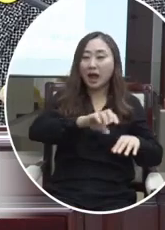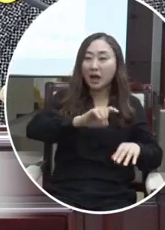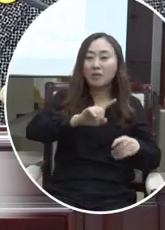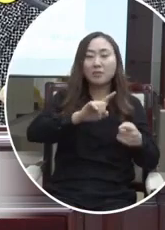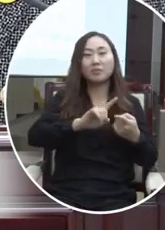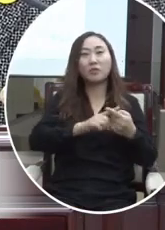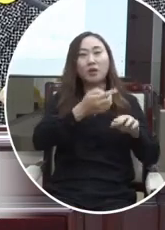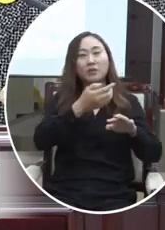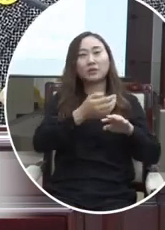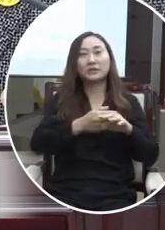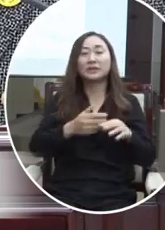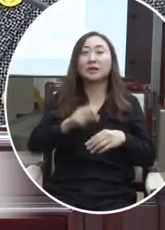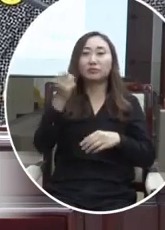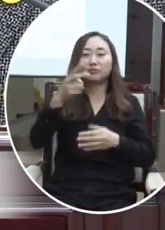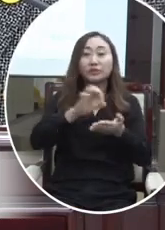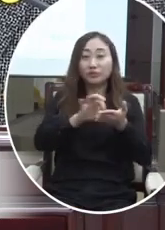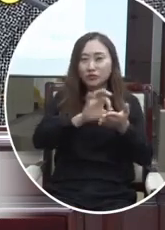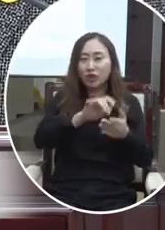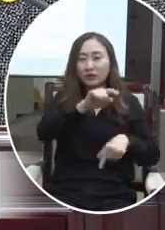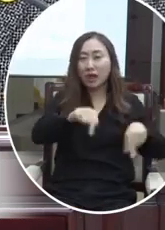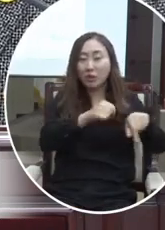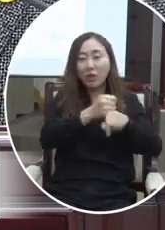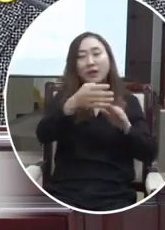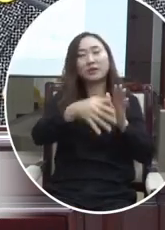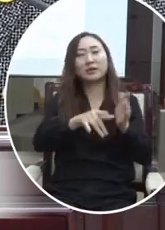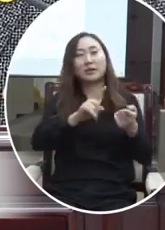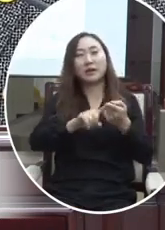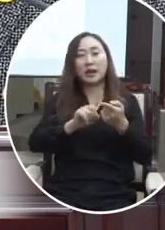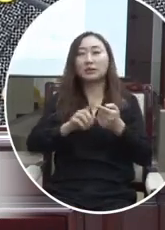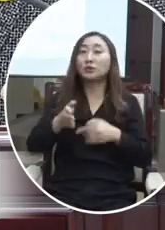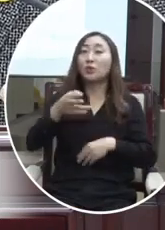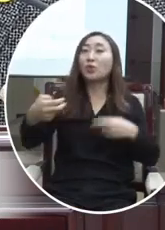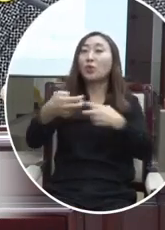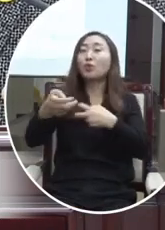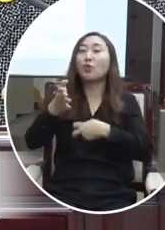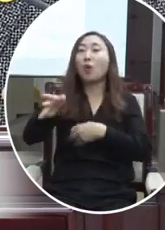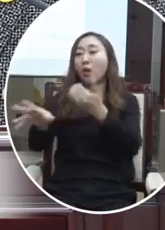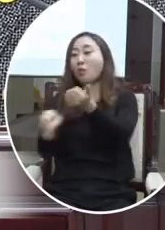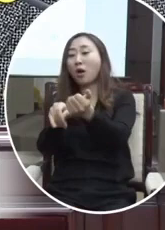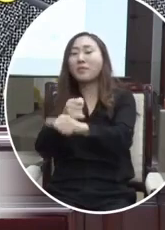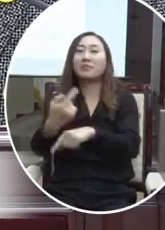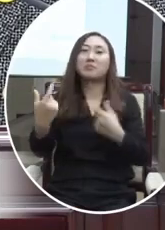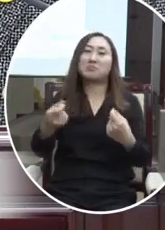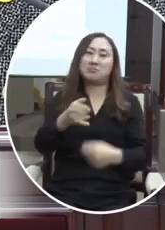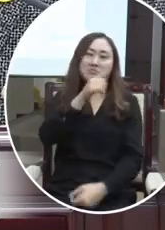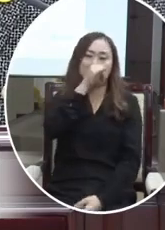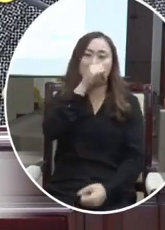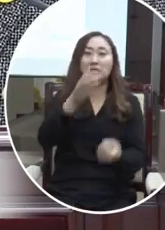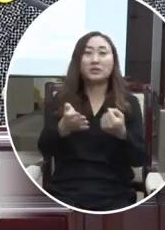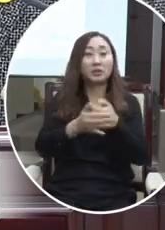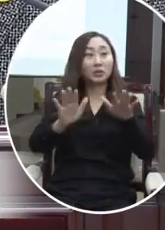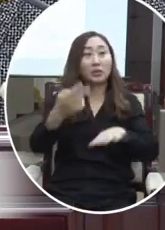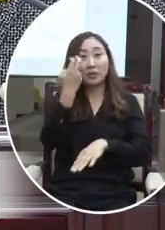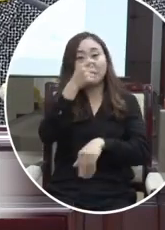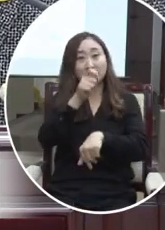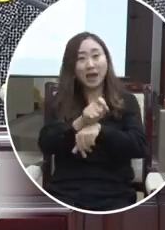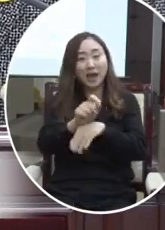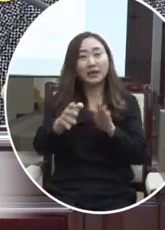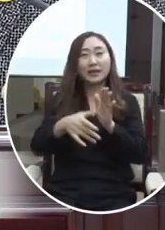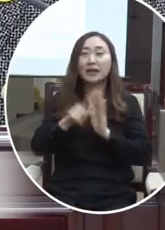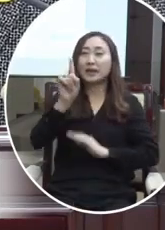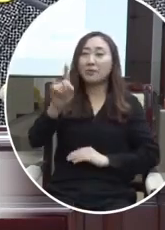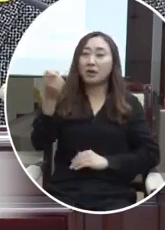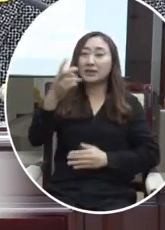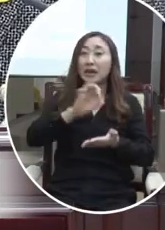자원순환과가 교통건설국에 남아있는 것이 단적인 예라고 생각합니다. 그리고 본 의원이 이번 행정사무감사 때